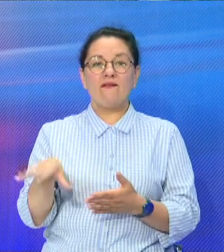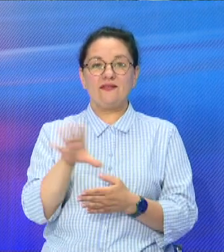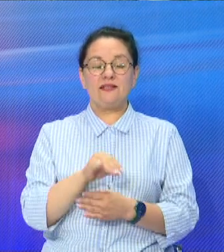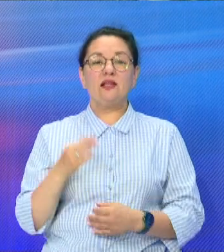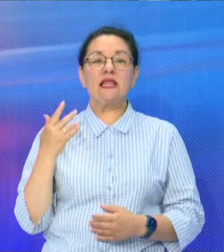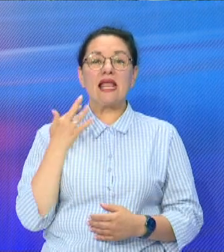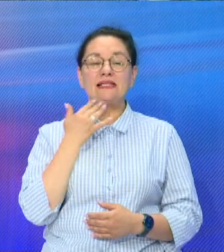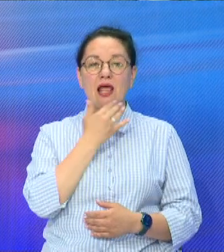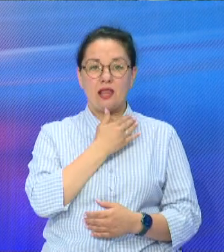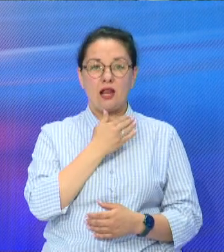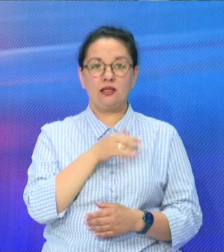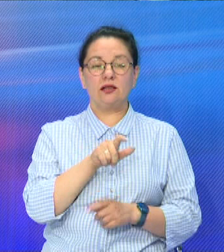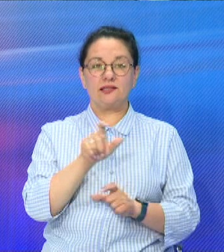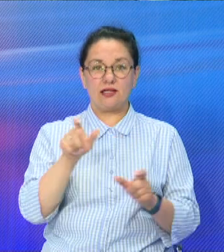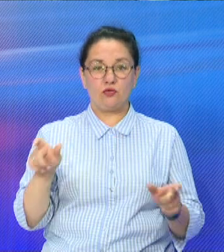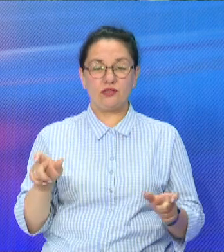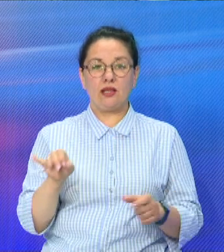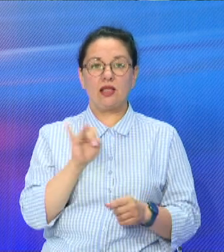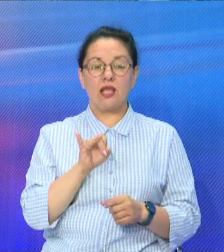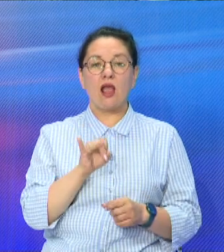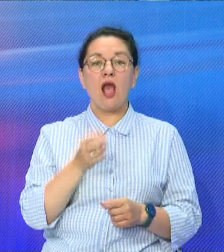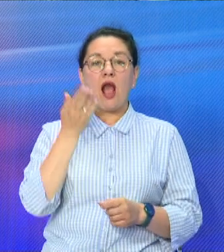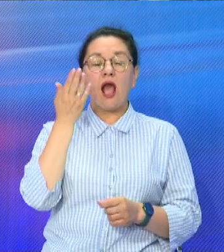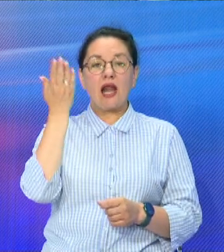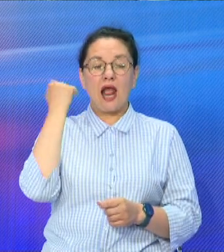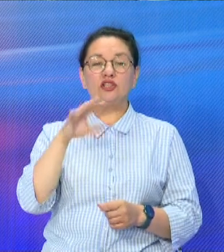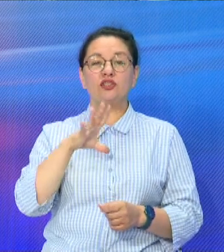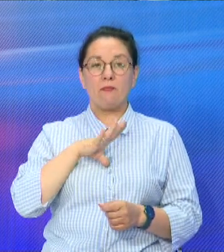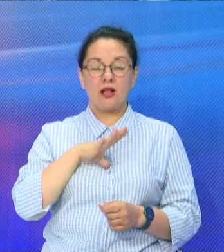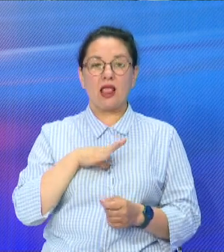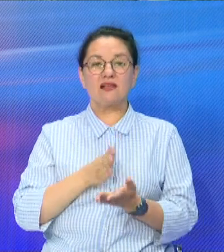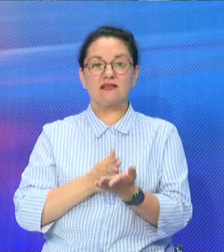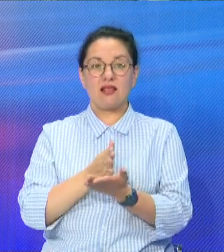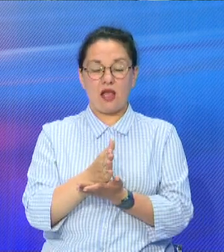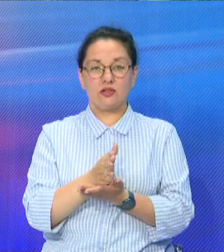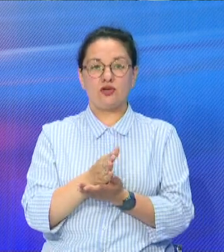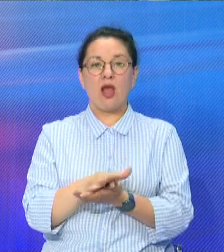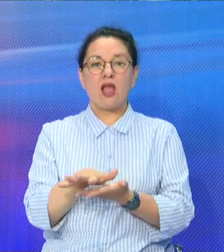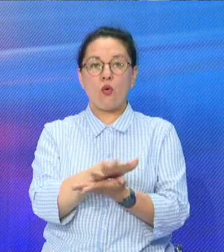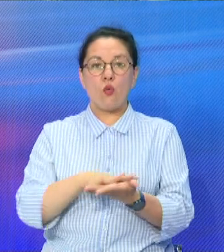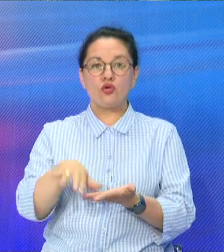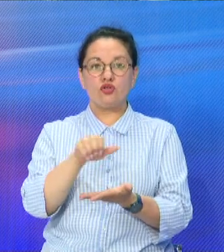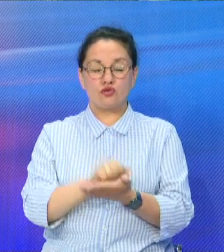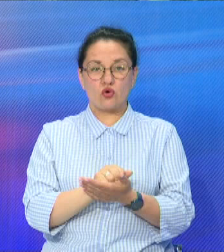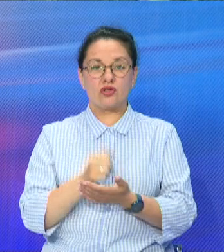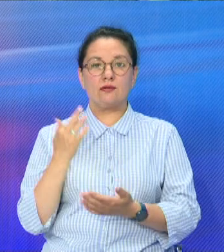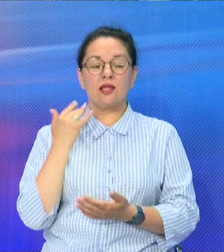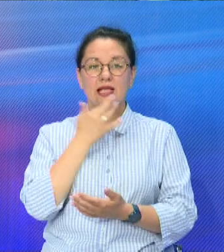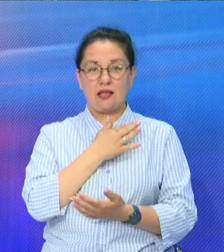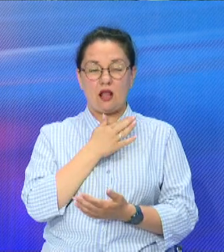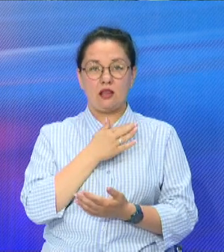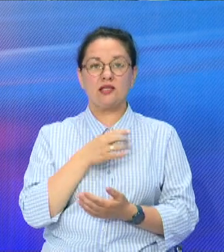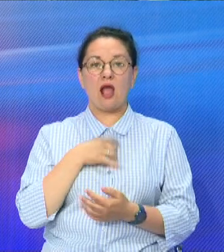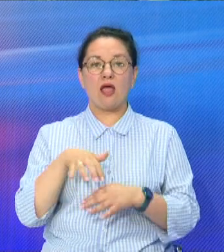генофонда потому что действительно тогда ставилась задача уничтожить этот генофонд фактически населения